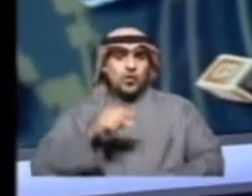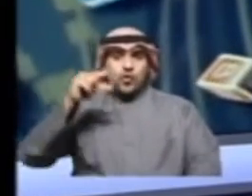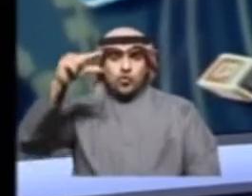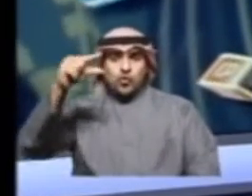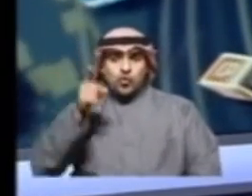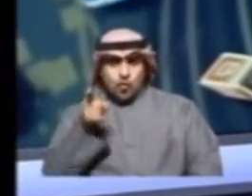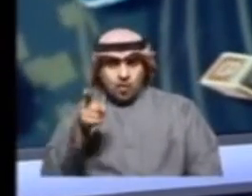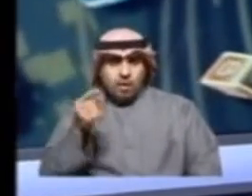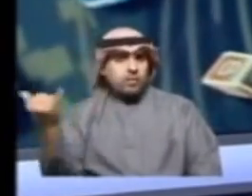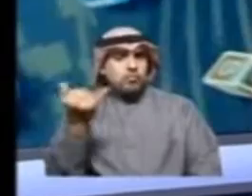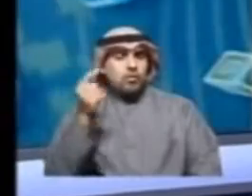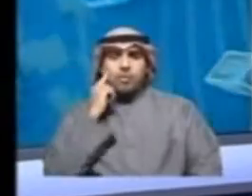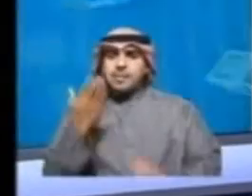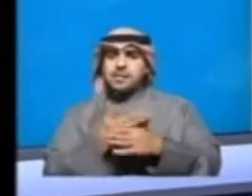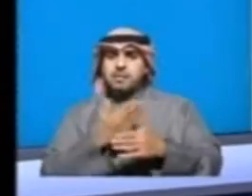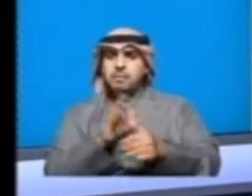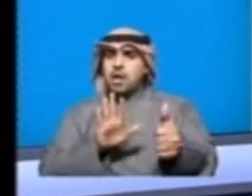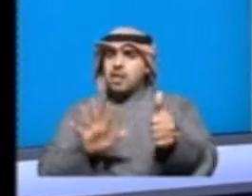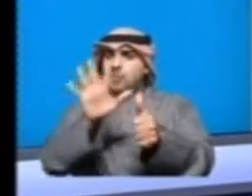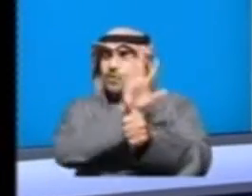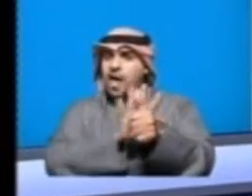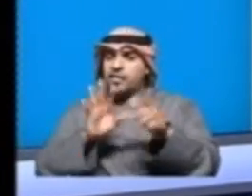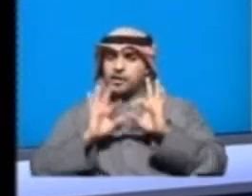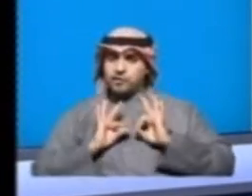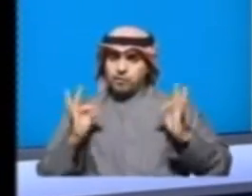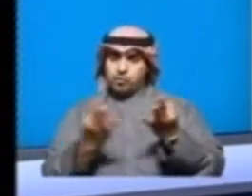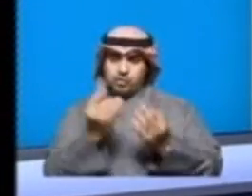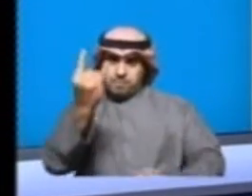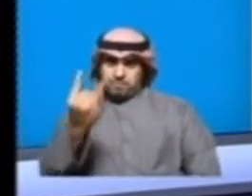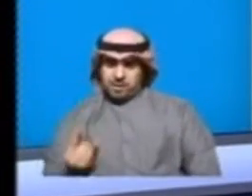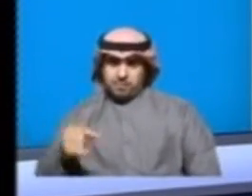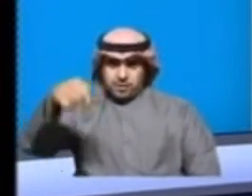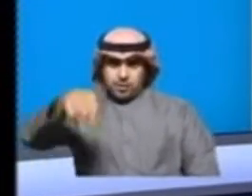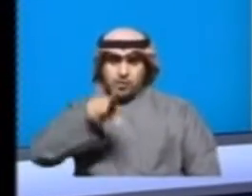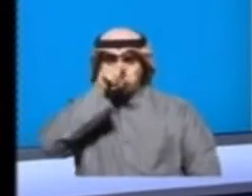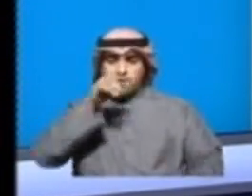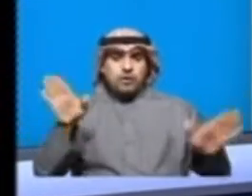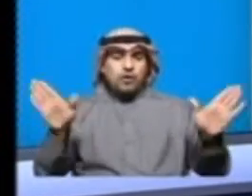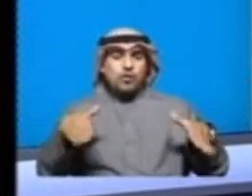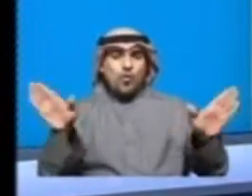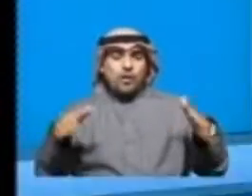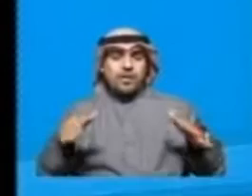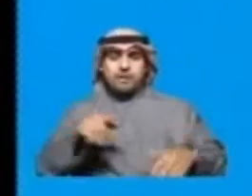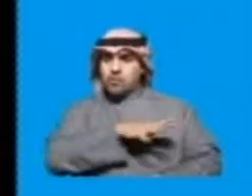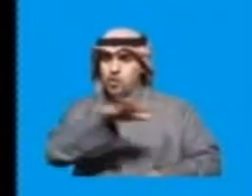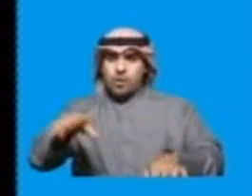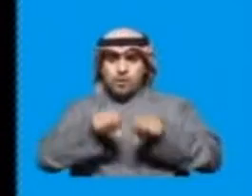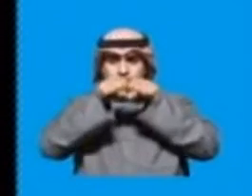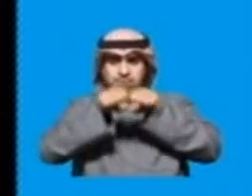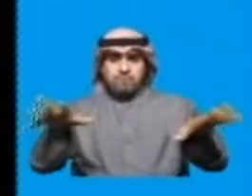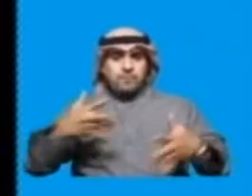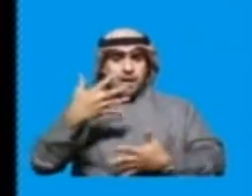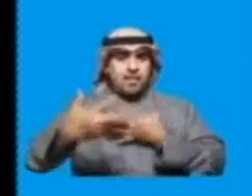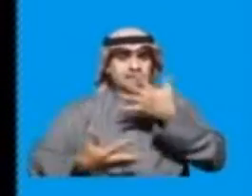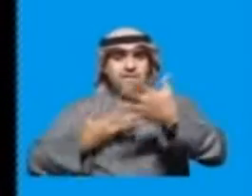المجتمع والتخفيف من ألم المرضى وأوجاعهم، تفاعل المغردون اليوم مع خبر إجراء وزير الصحة الكويتي الشيخ